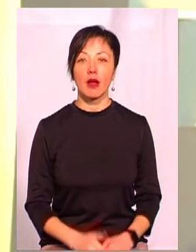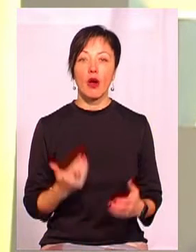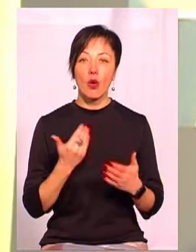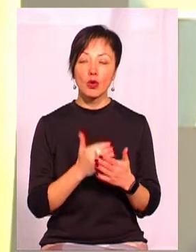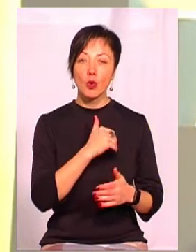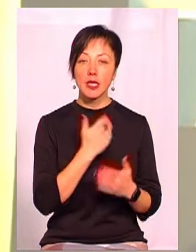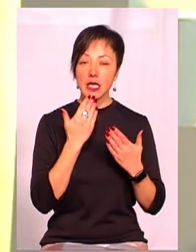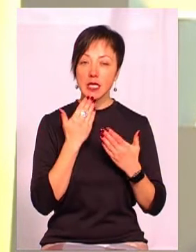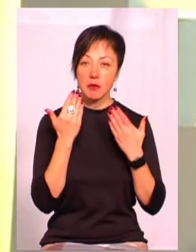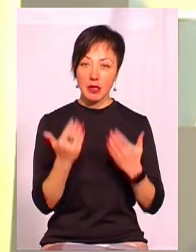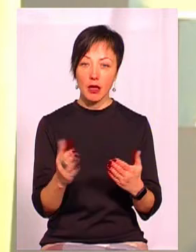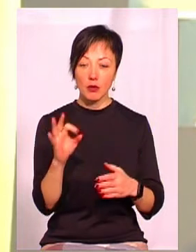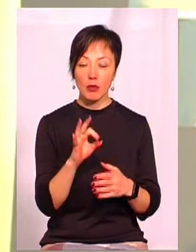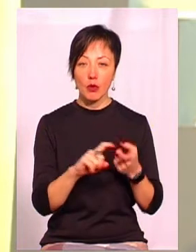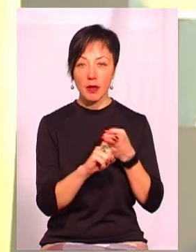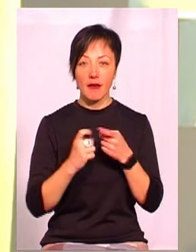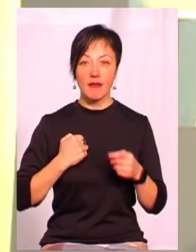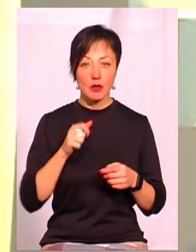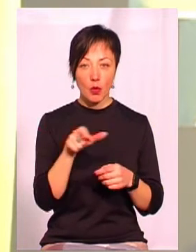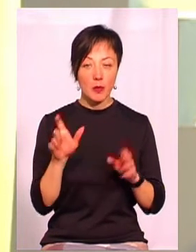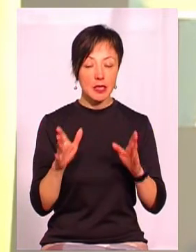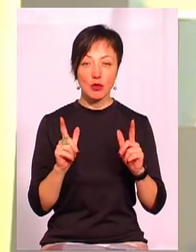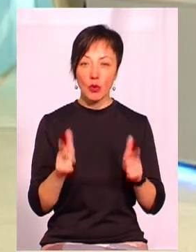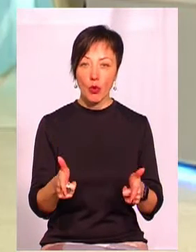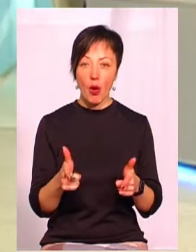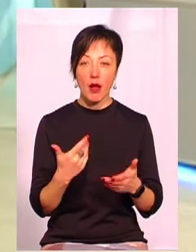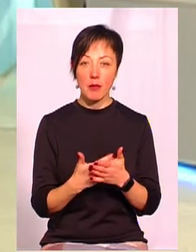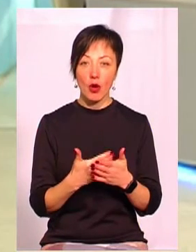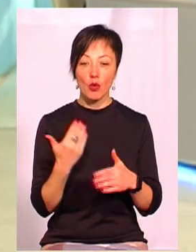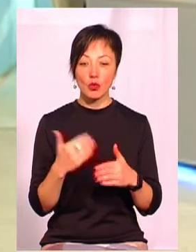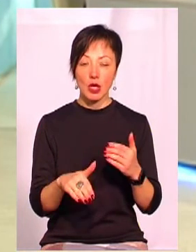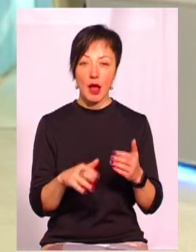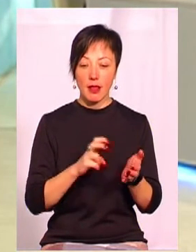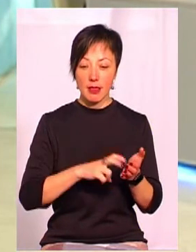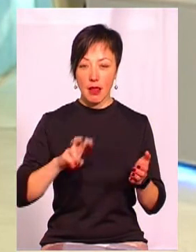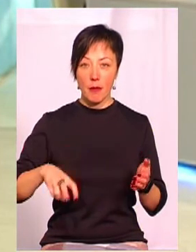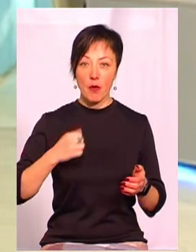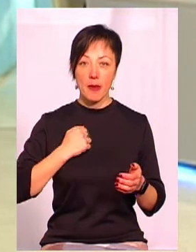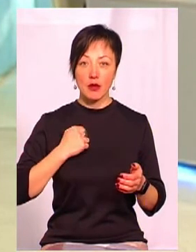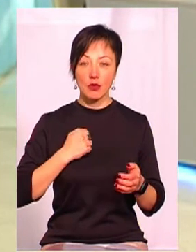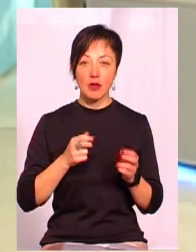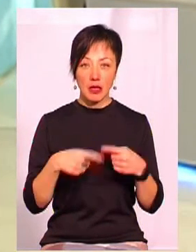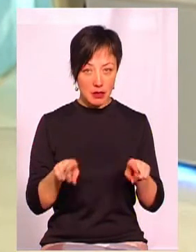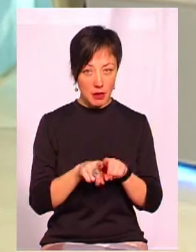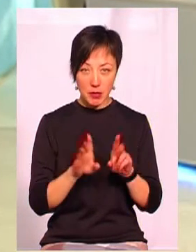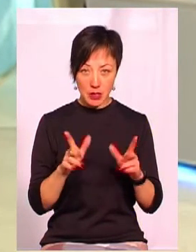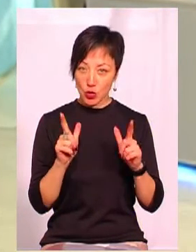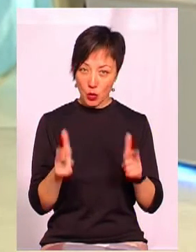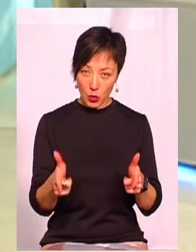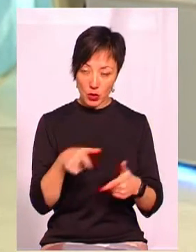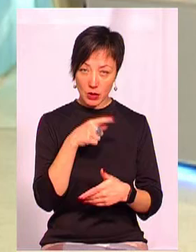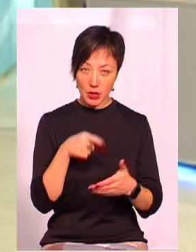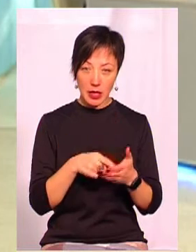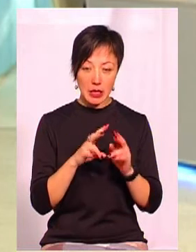От хотіла запитати те, що стосується військових і тільки зі згоди, а те, що стосується уже демобілізованих, пані Оксано, так само тільки зі